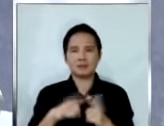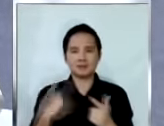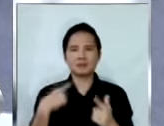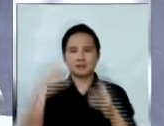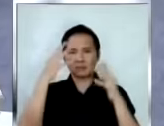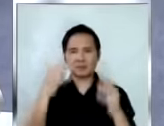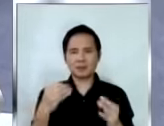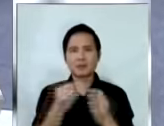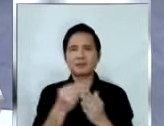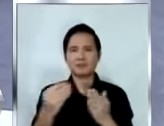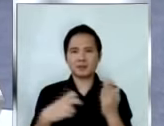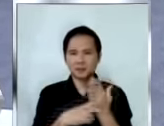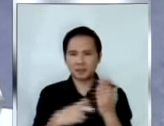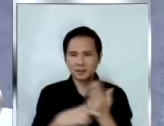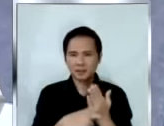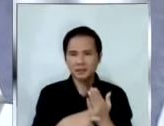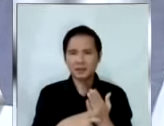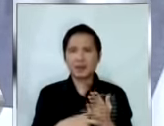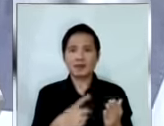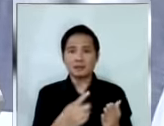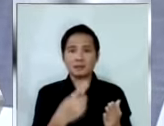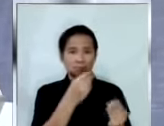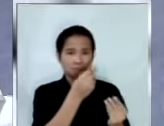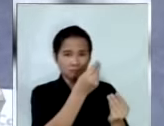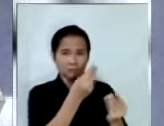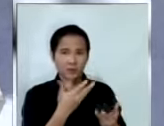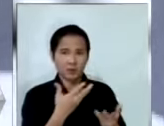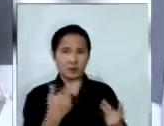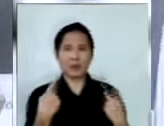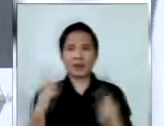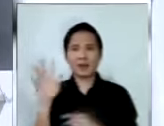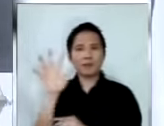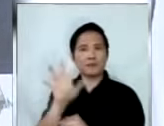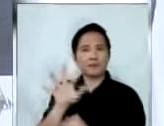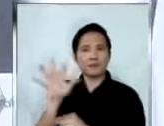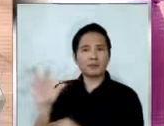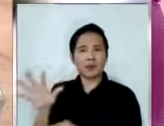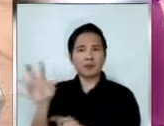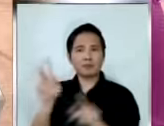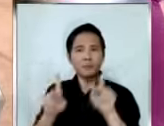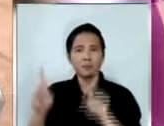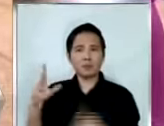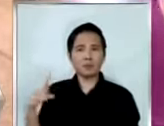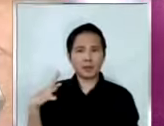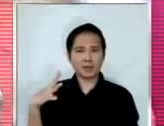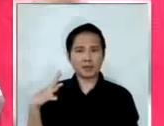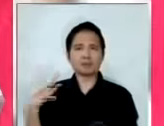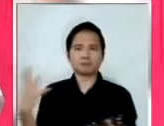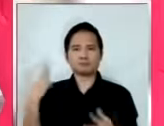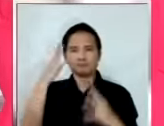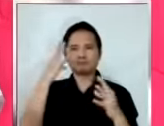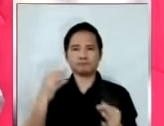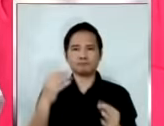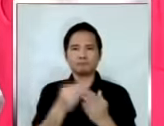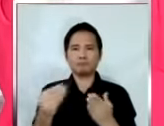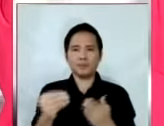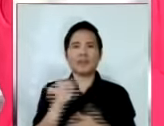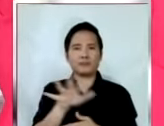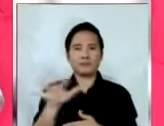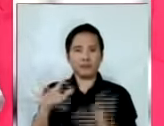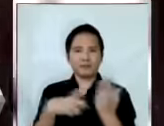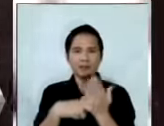there are 55 people dun sa libingan ng mga bayani. Yung kasi wala talagang ticket, sir. Sa ngayon, nasa 367 LSI